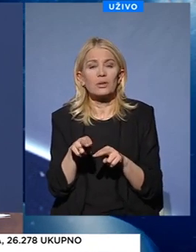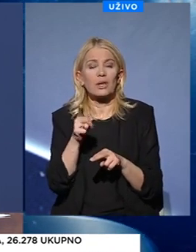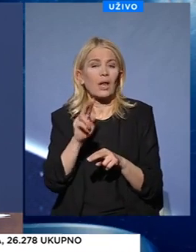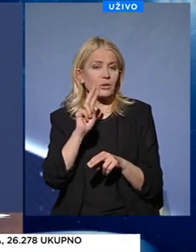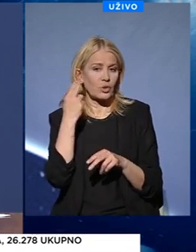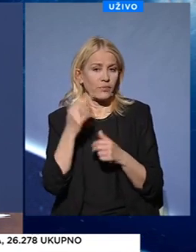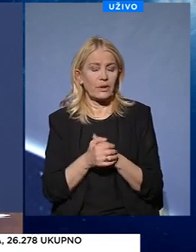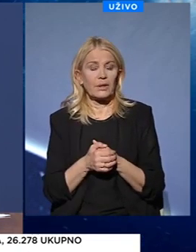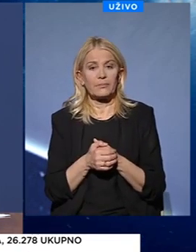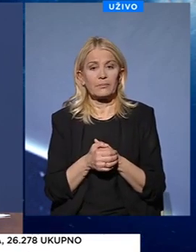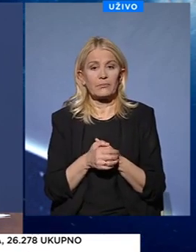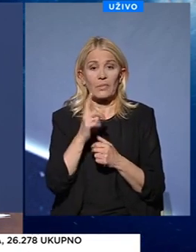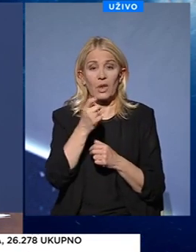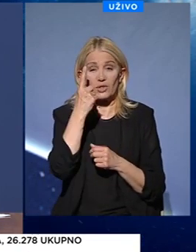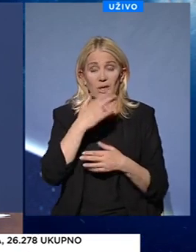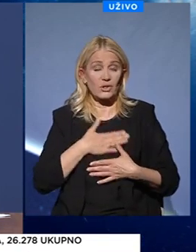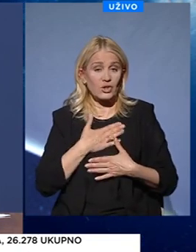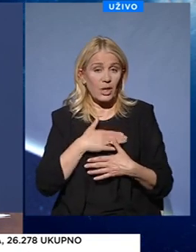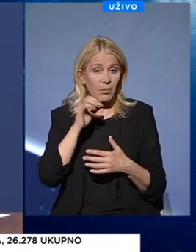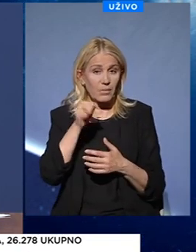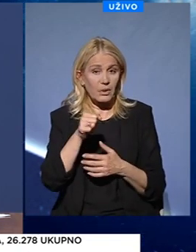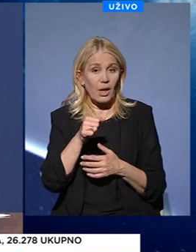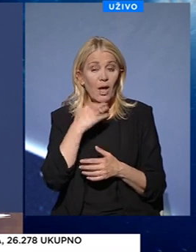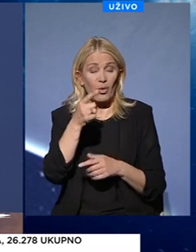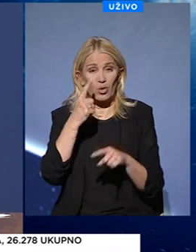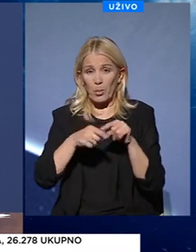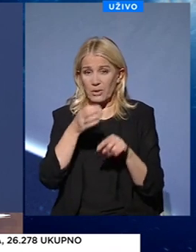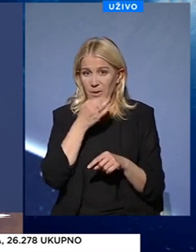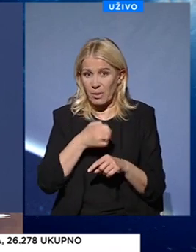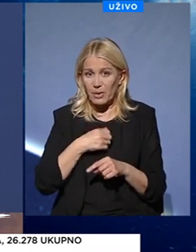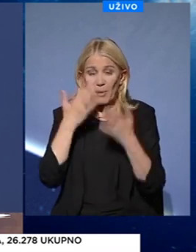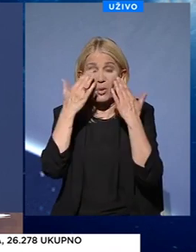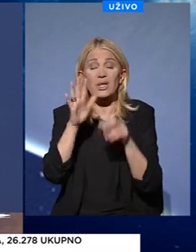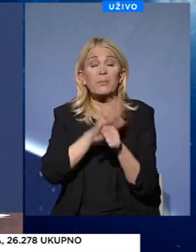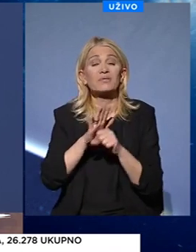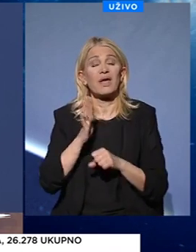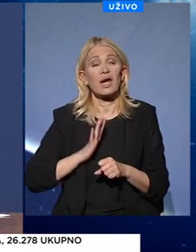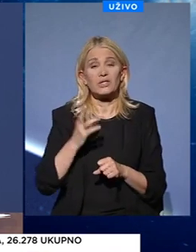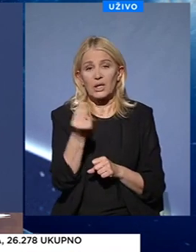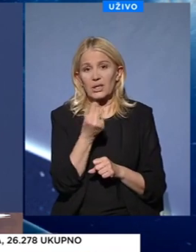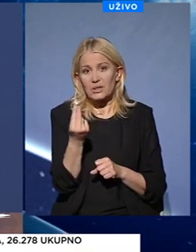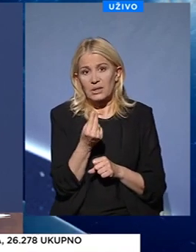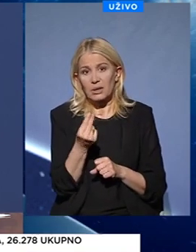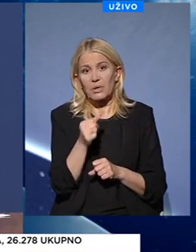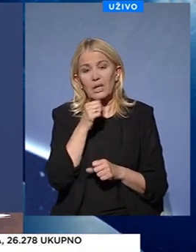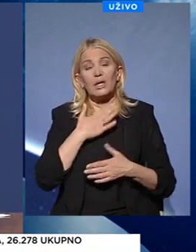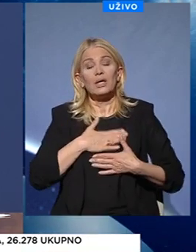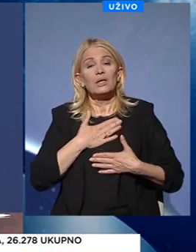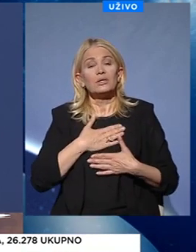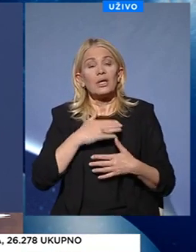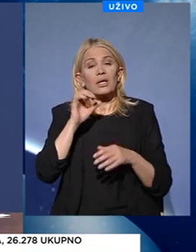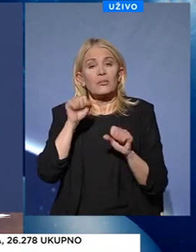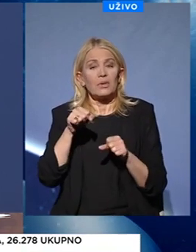zovete. Još jednom želim da, ako je to poslednje pitanje, da pozdravim sve građane Srbije i želim da